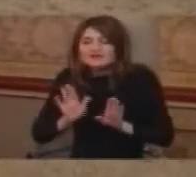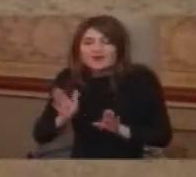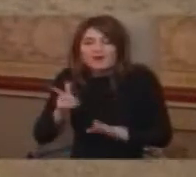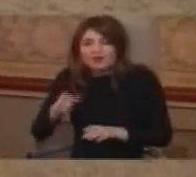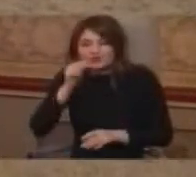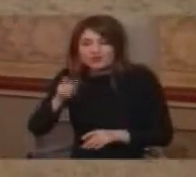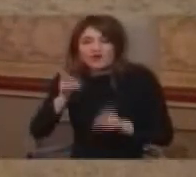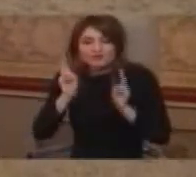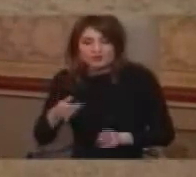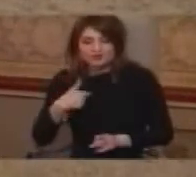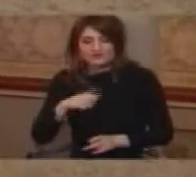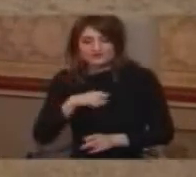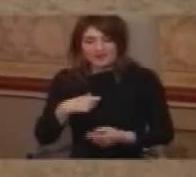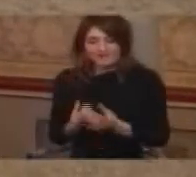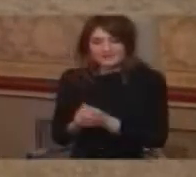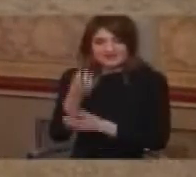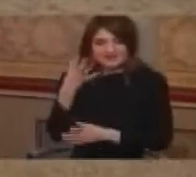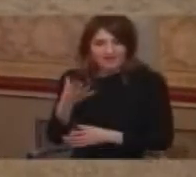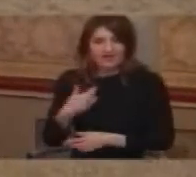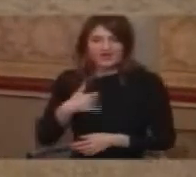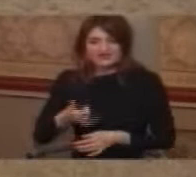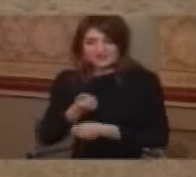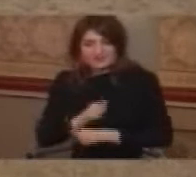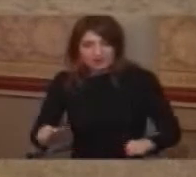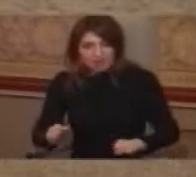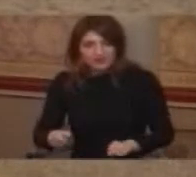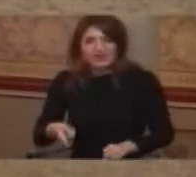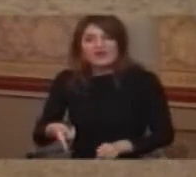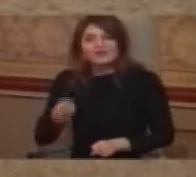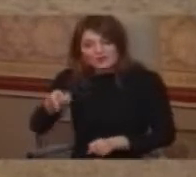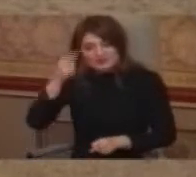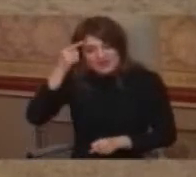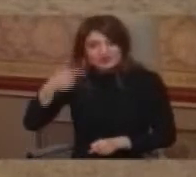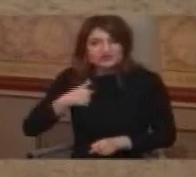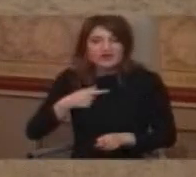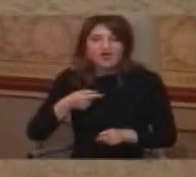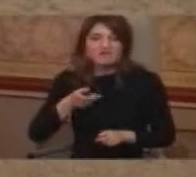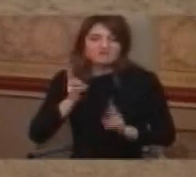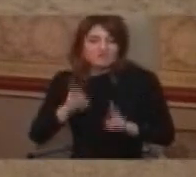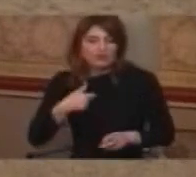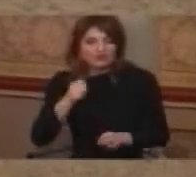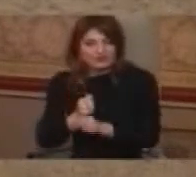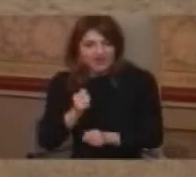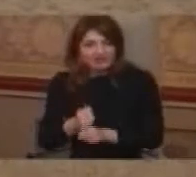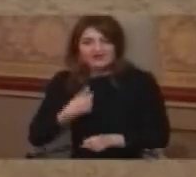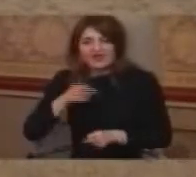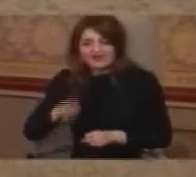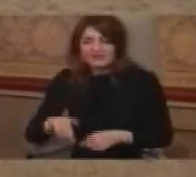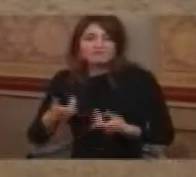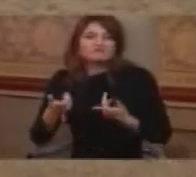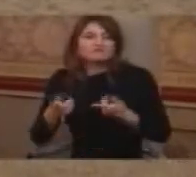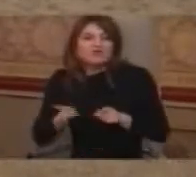da stvara. A to znači da može raditi i imati svoju budućnost, perspektivu i krov nad